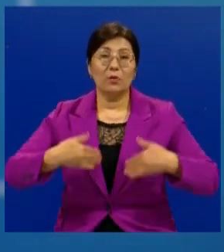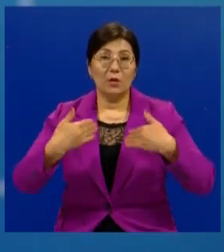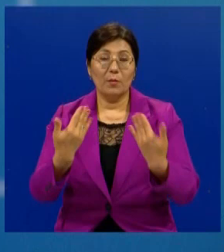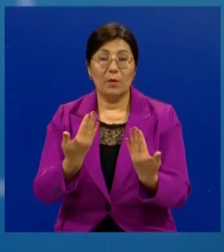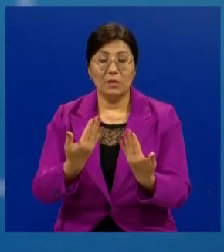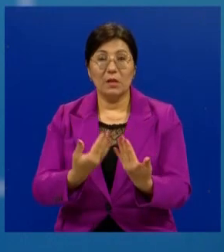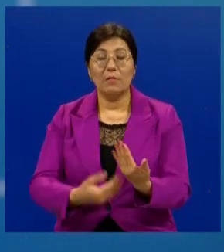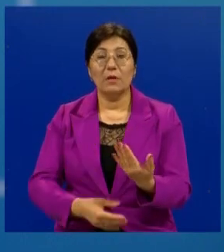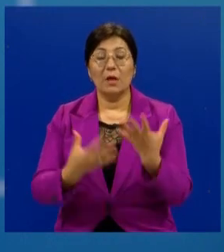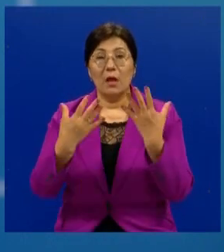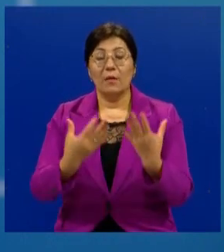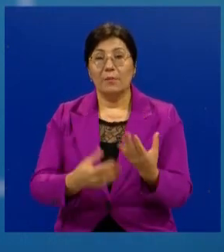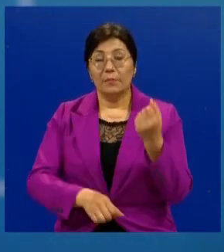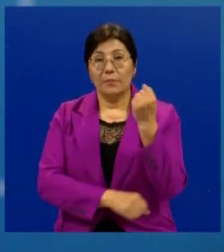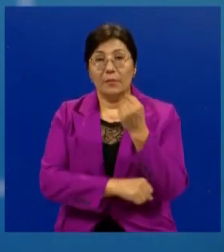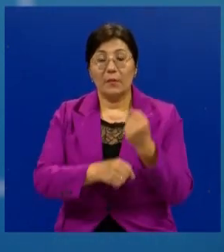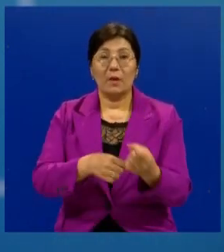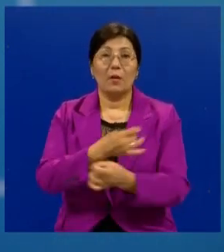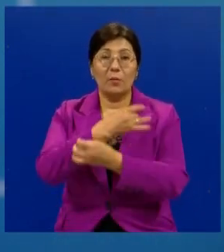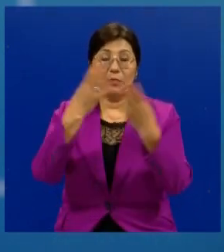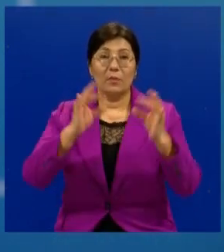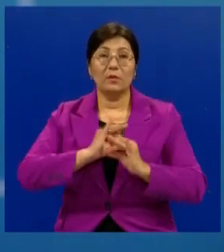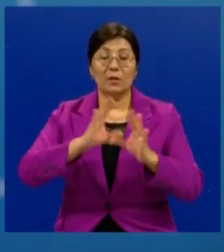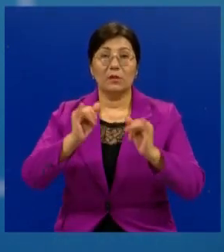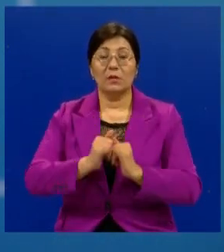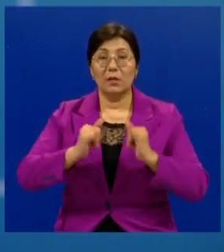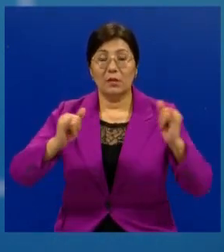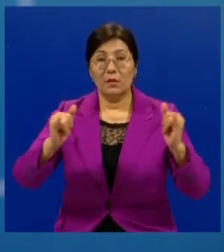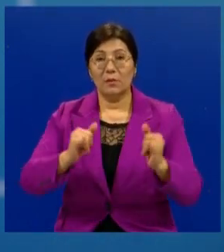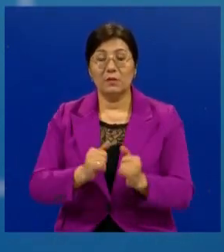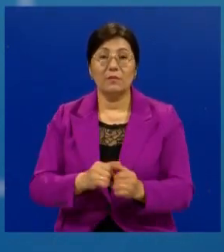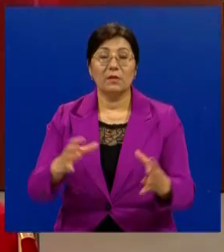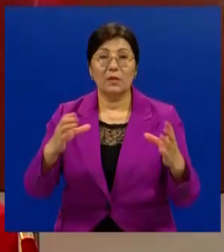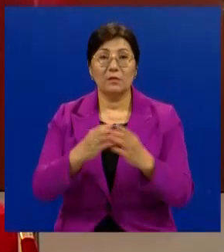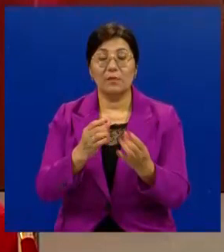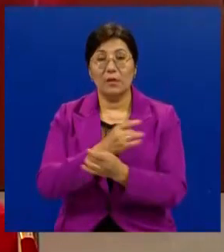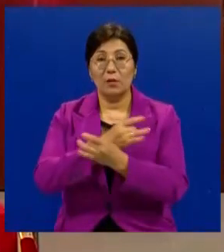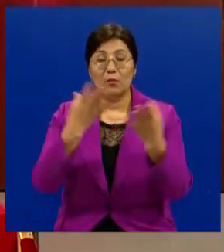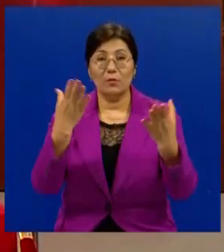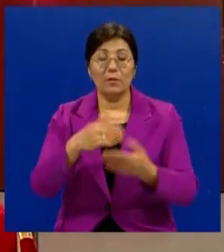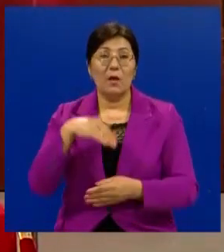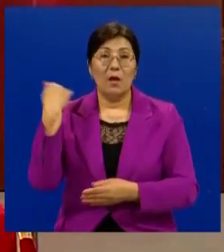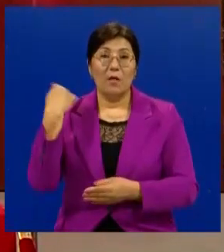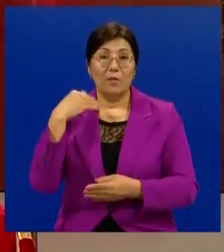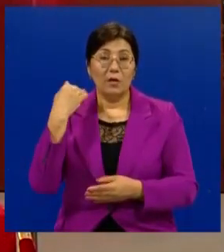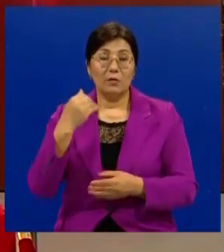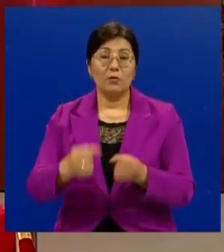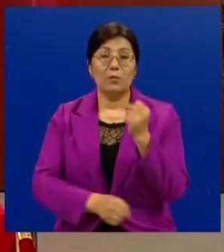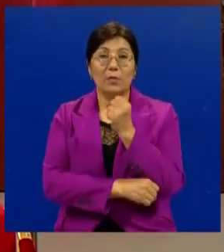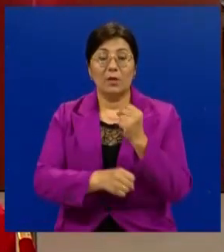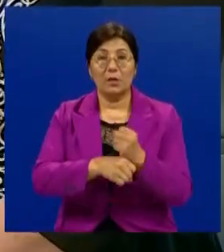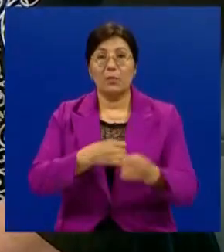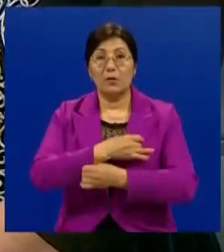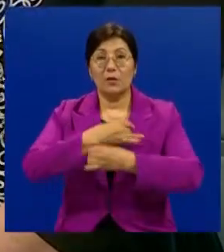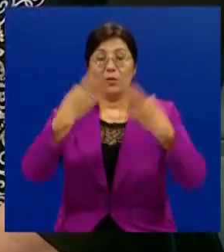виновников торжества и рассказал о планах развития сферы культуры в регионе. В Актюбе деятели культуры и искусства стоят